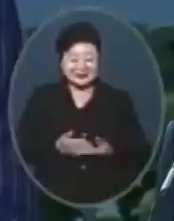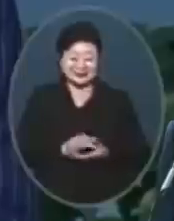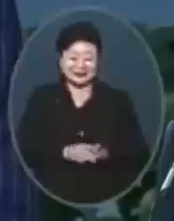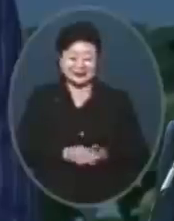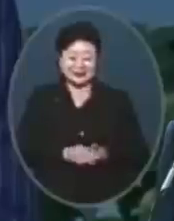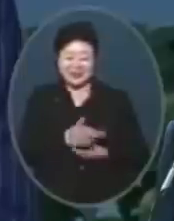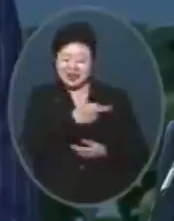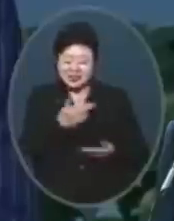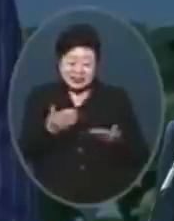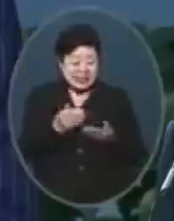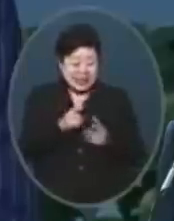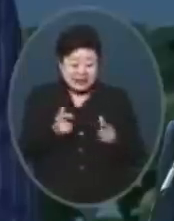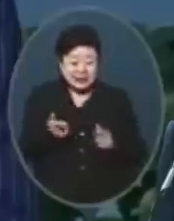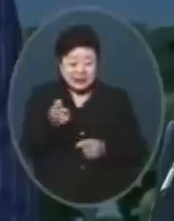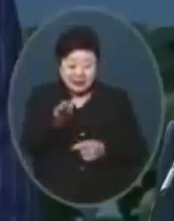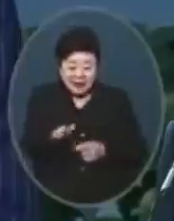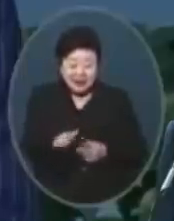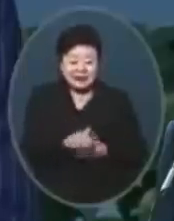큰 일은 아니지만